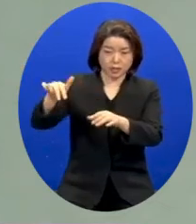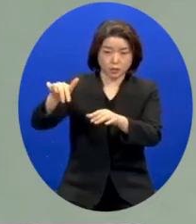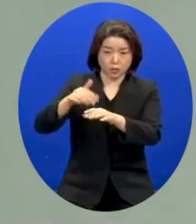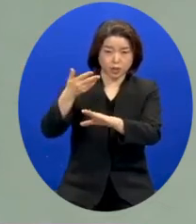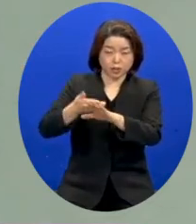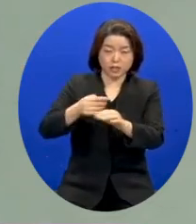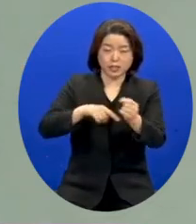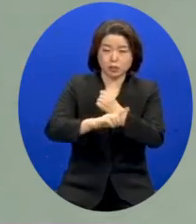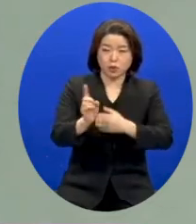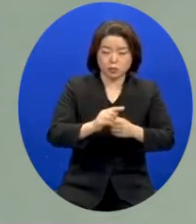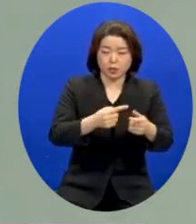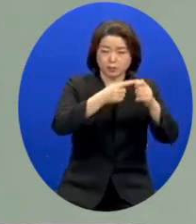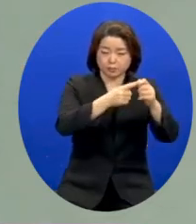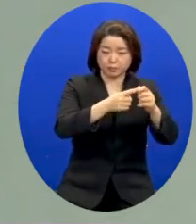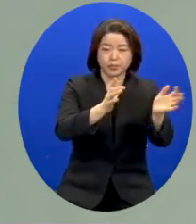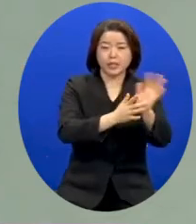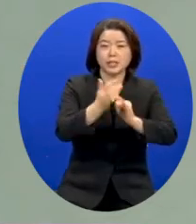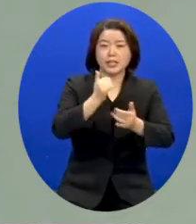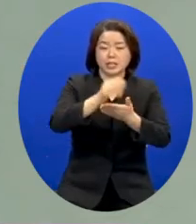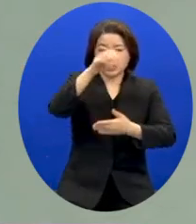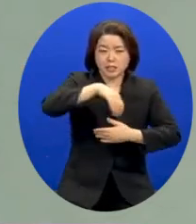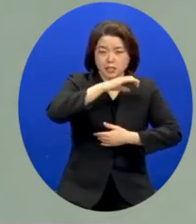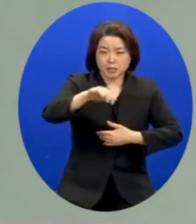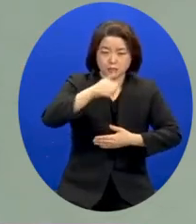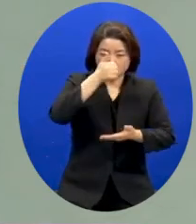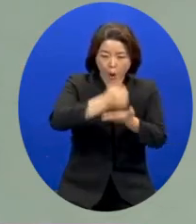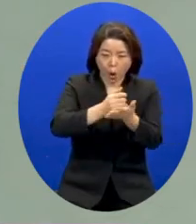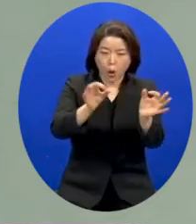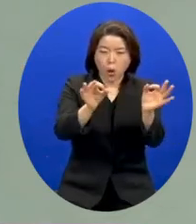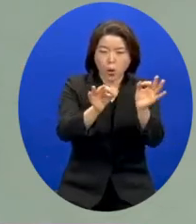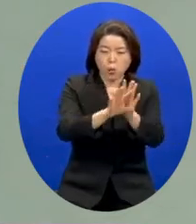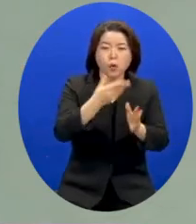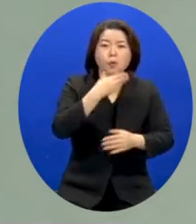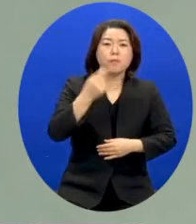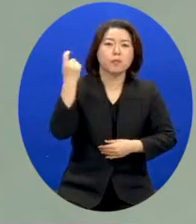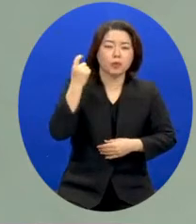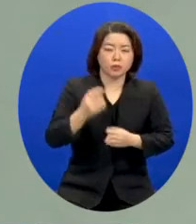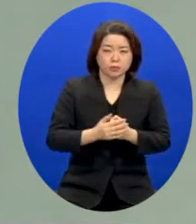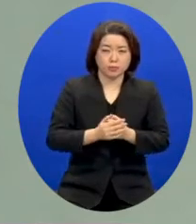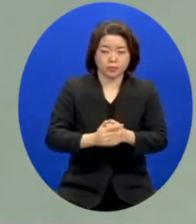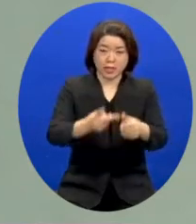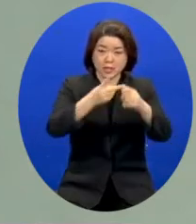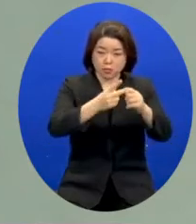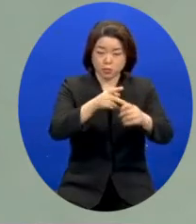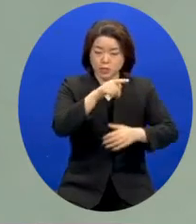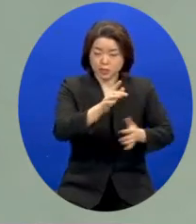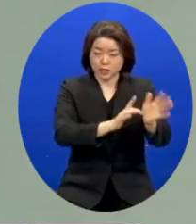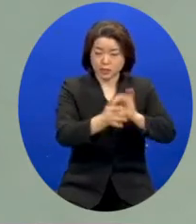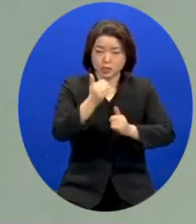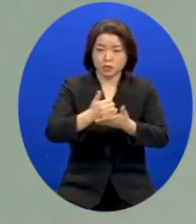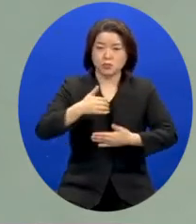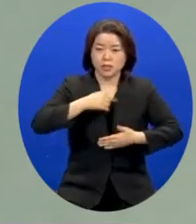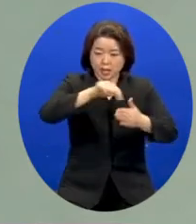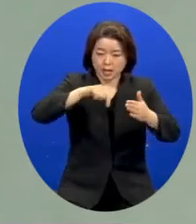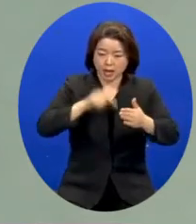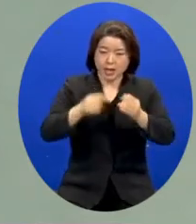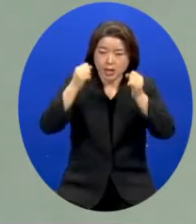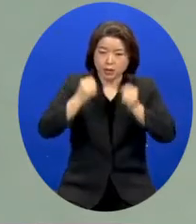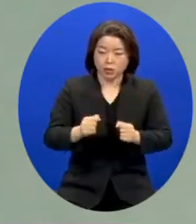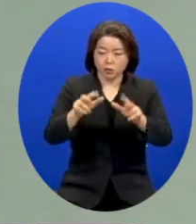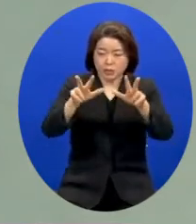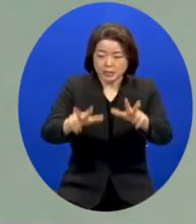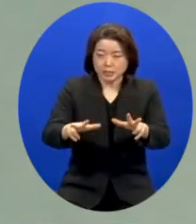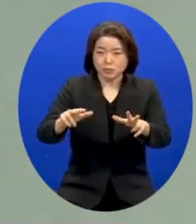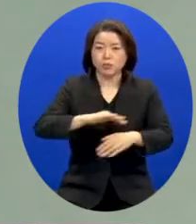번째는 예수님의 십자가의 속죄의 복음이에요. 두 번째는 그 예수님께서 우리 안에 거하시고